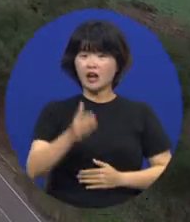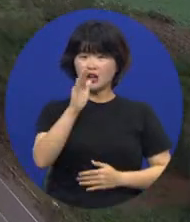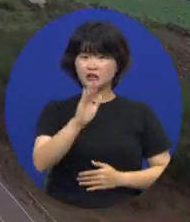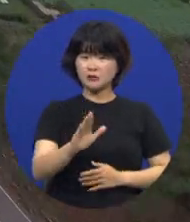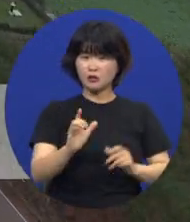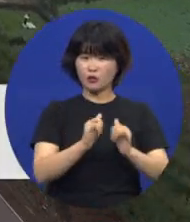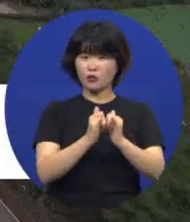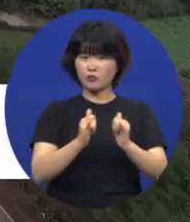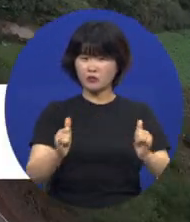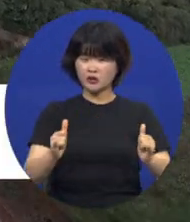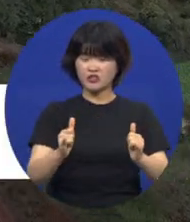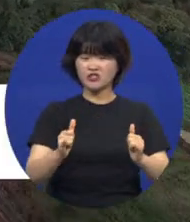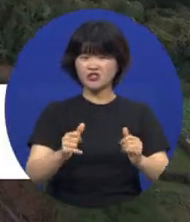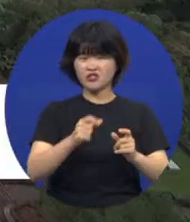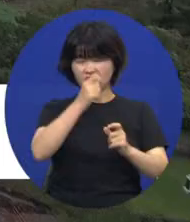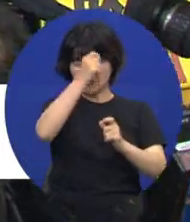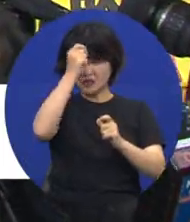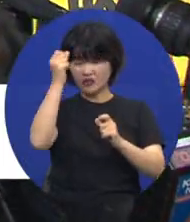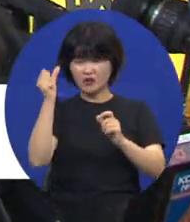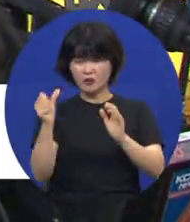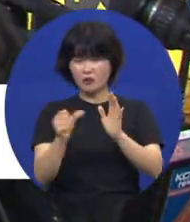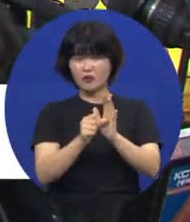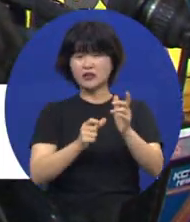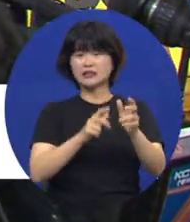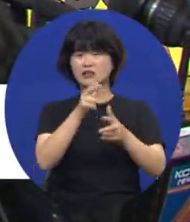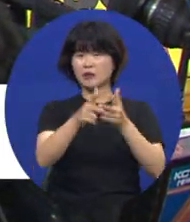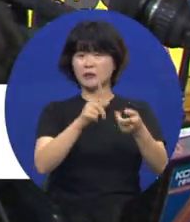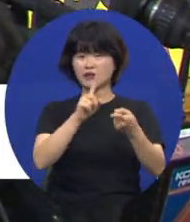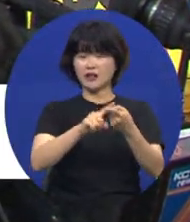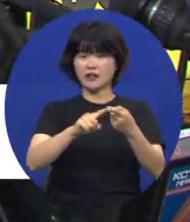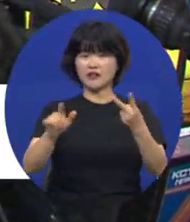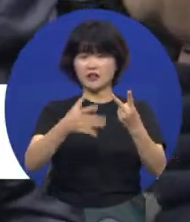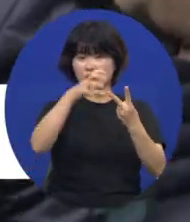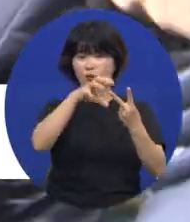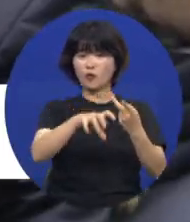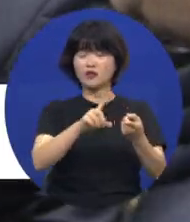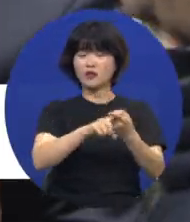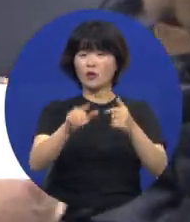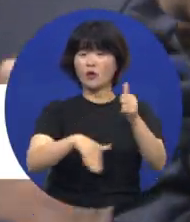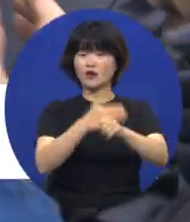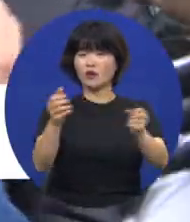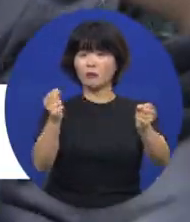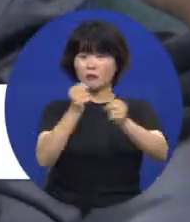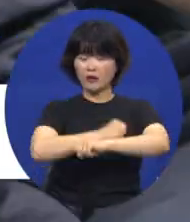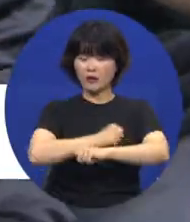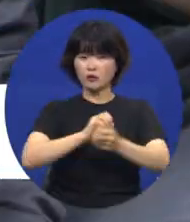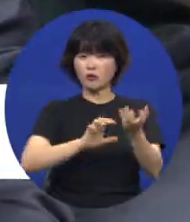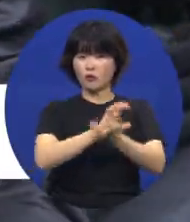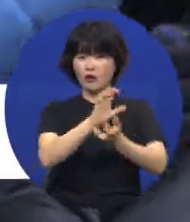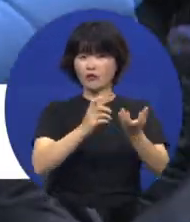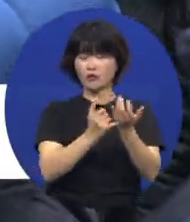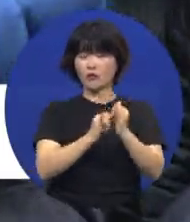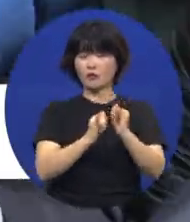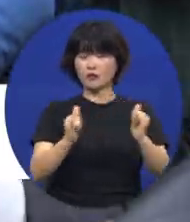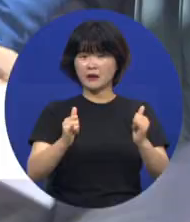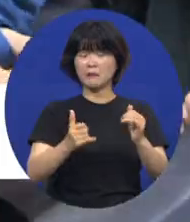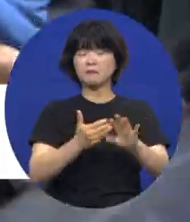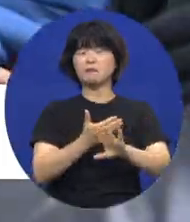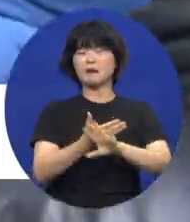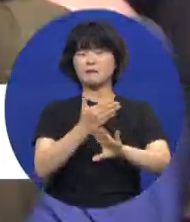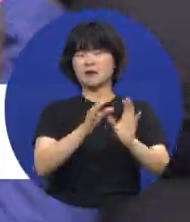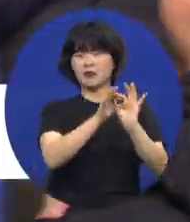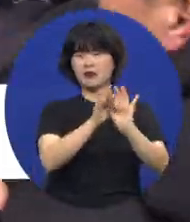하지만 도민 숙원 사업이라며 추진했던 제주 제2공항 건설은 환경 파괴 논란과 주민 반발에